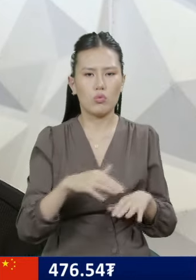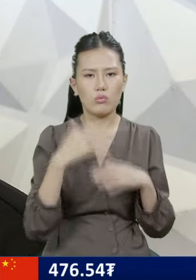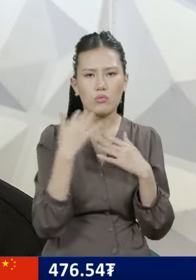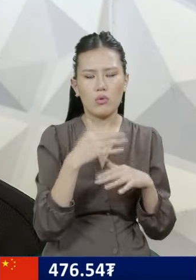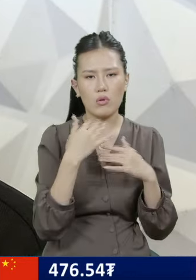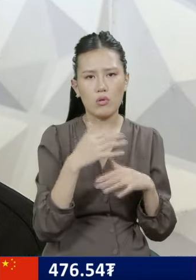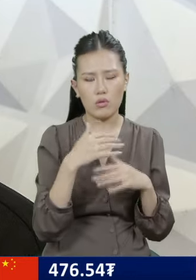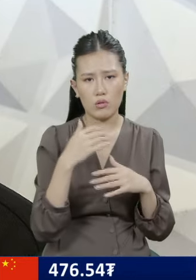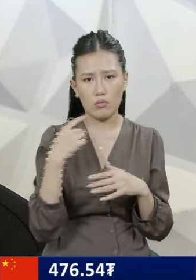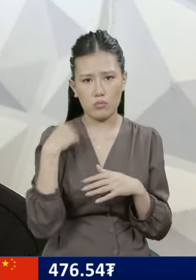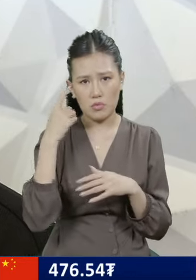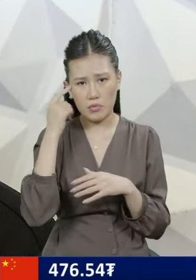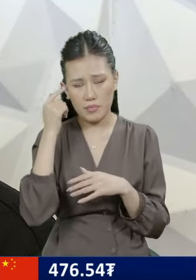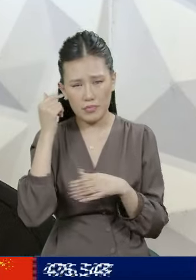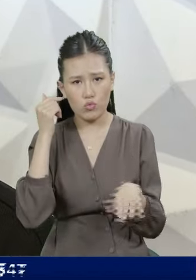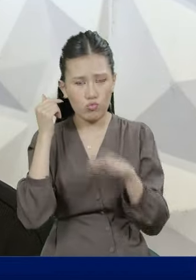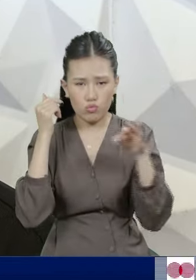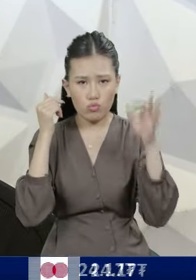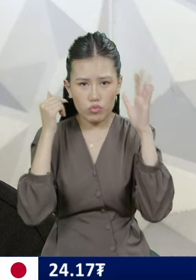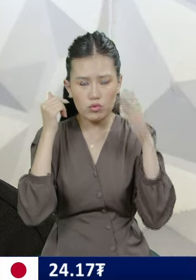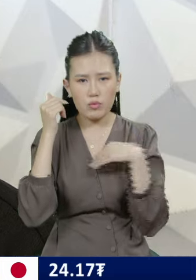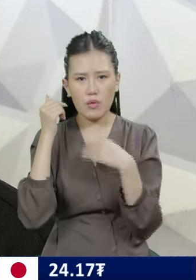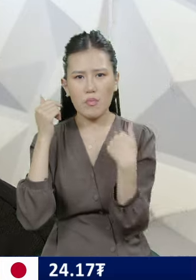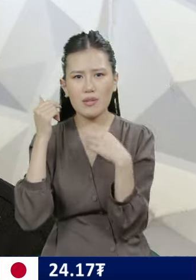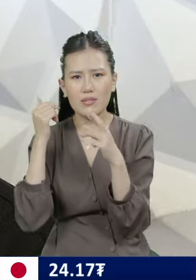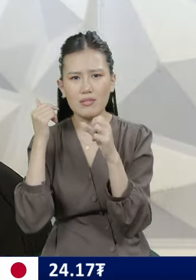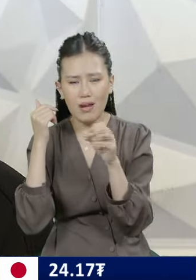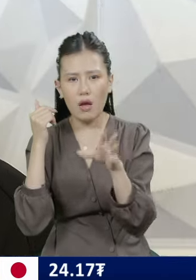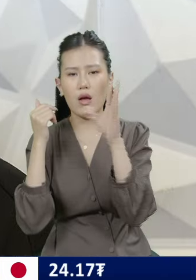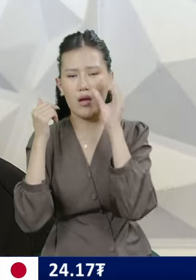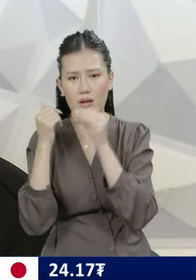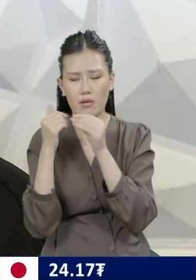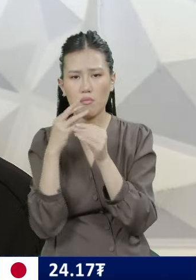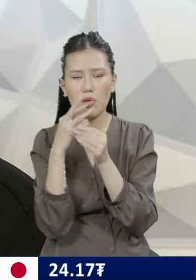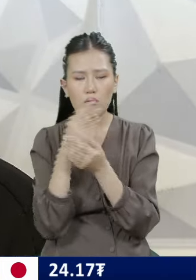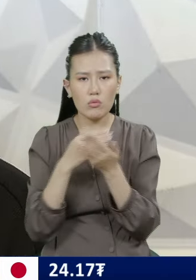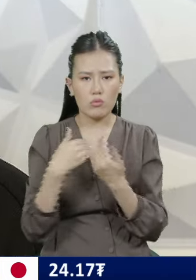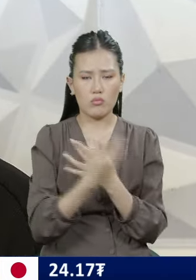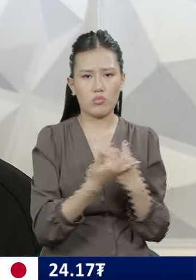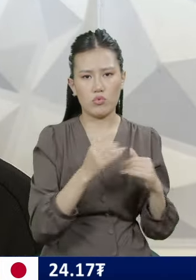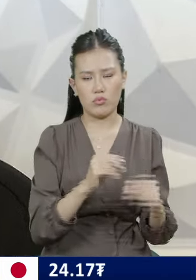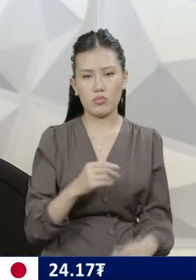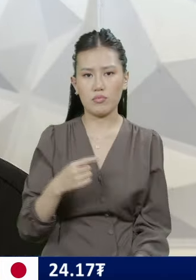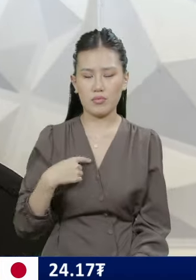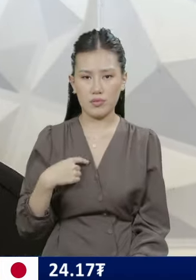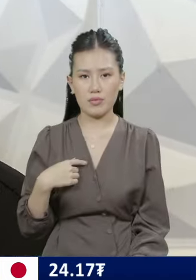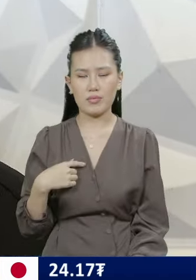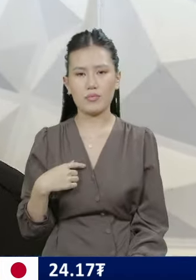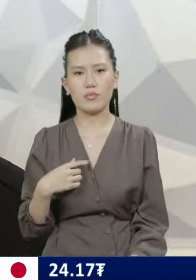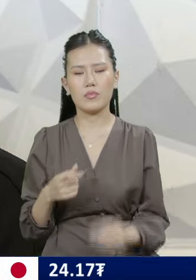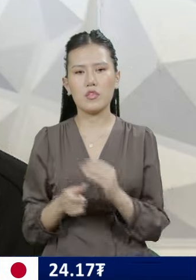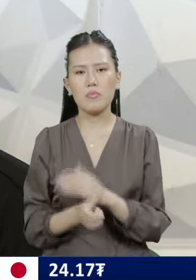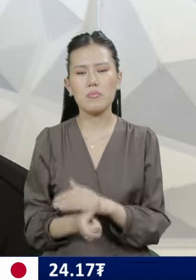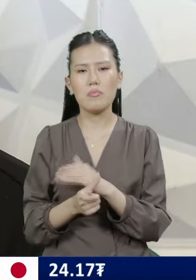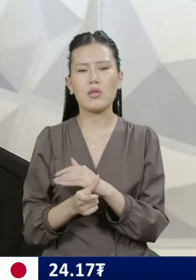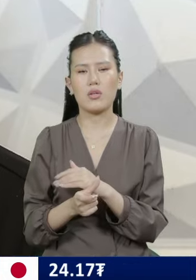ха мэдлэгээсээ одоо хуваалцал аягаа тийм боломж юм боллоо гэж хараад байна. Бидний хувьд бол яг мэрэгжлийн одоо мэрэгжилтний хувьд